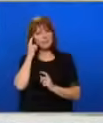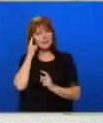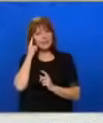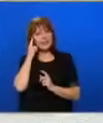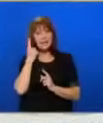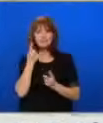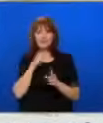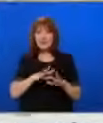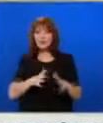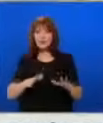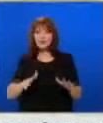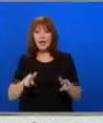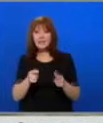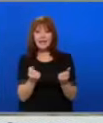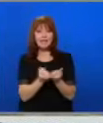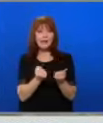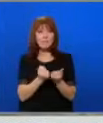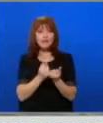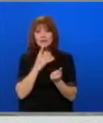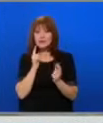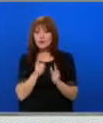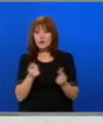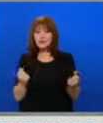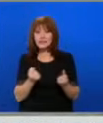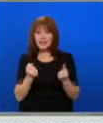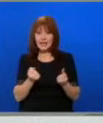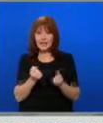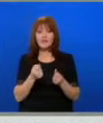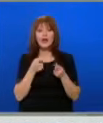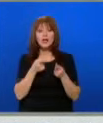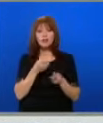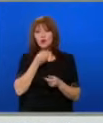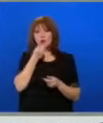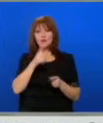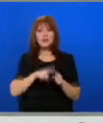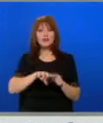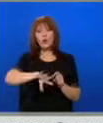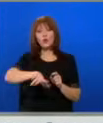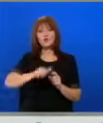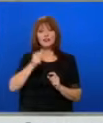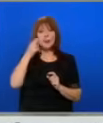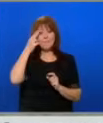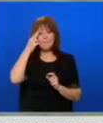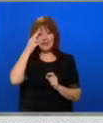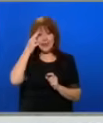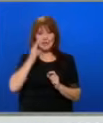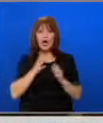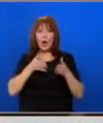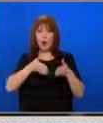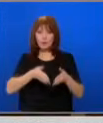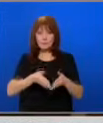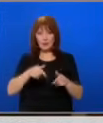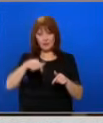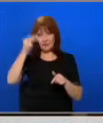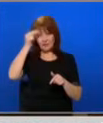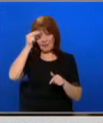и да се планират следващите действия. Европейските военноморски сили определят случая като отвличане от пирати. От параходство български морски